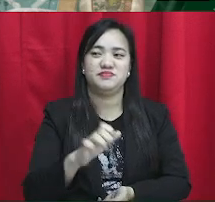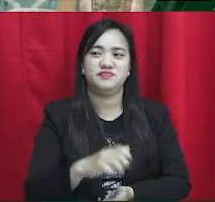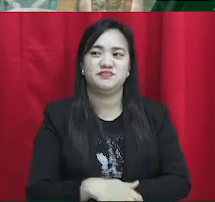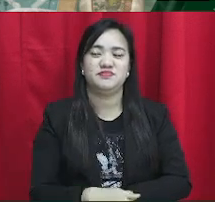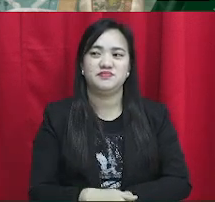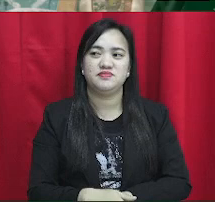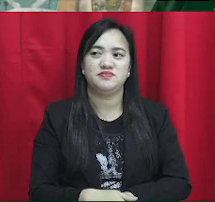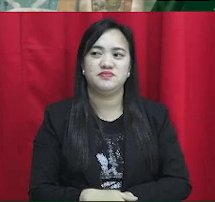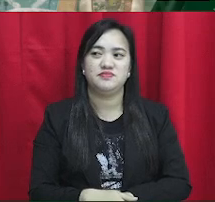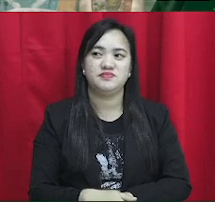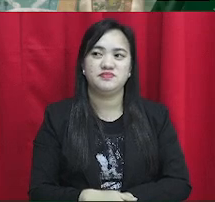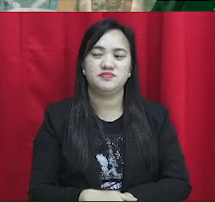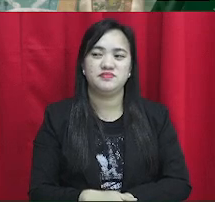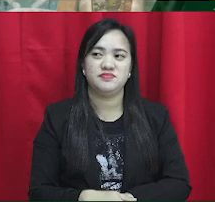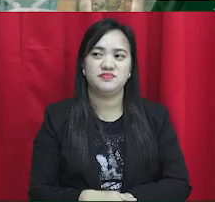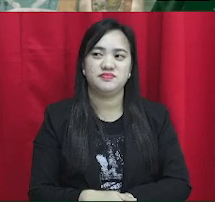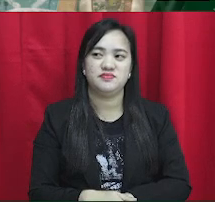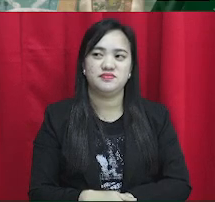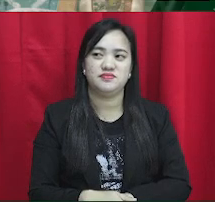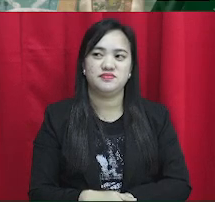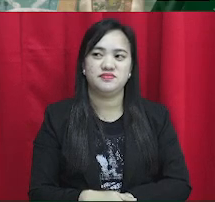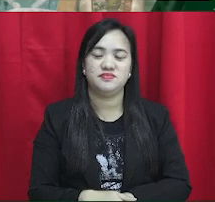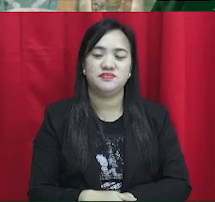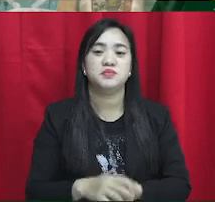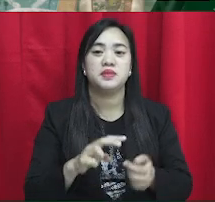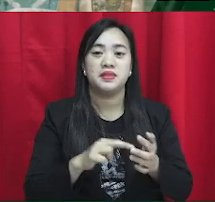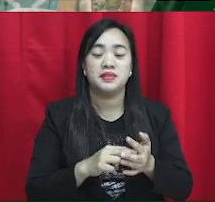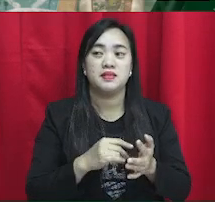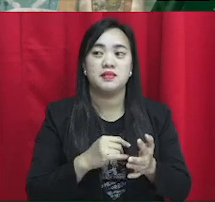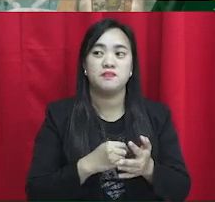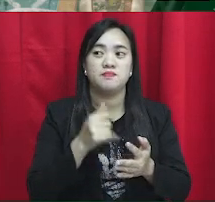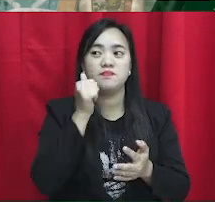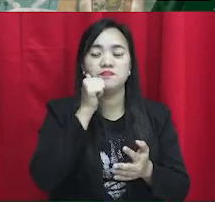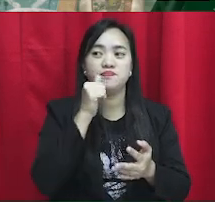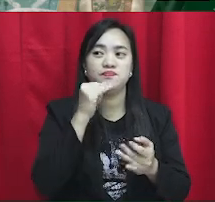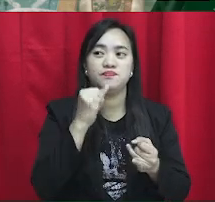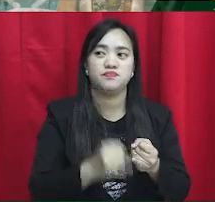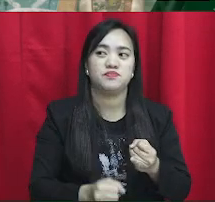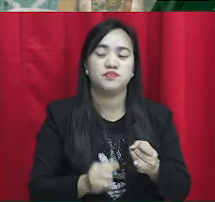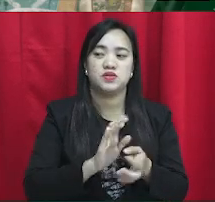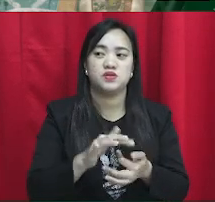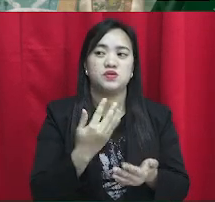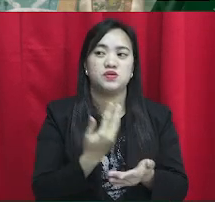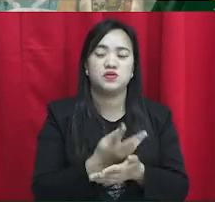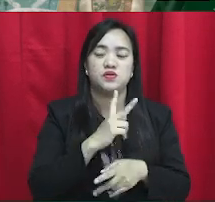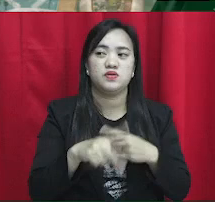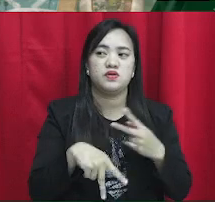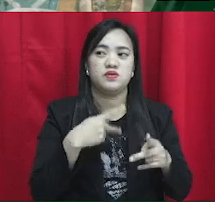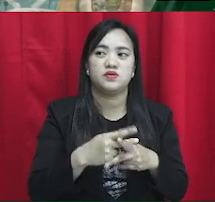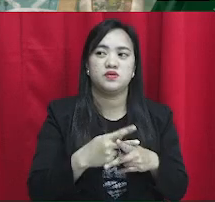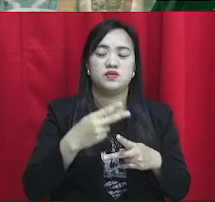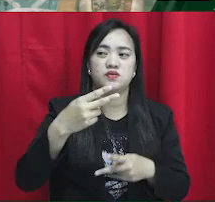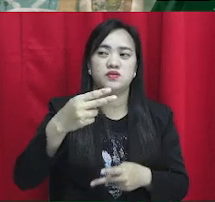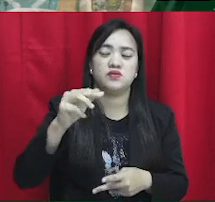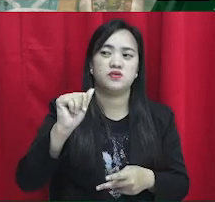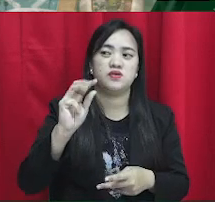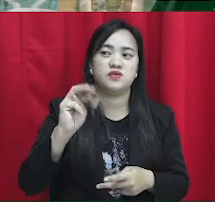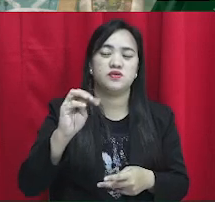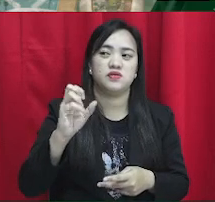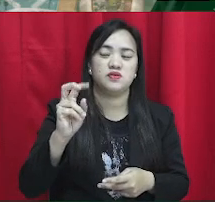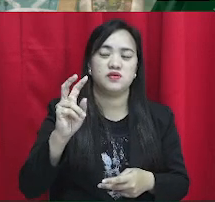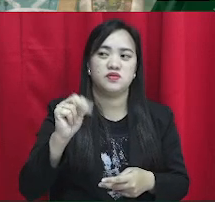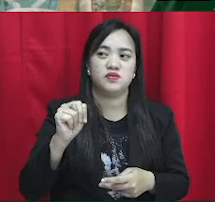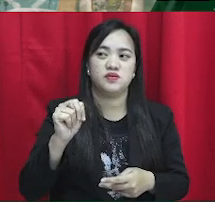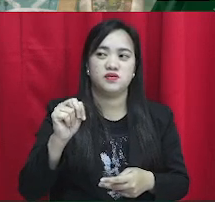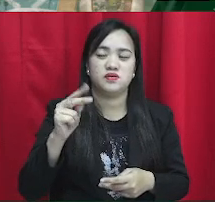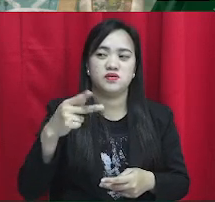Or 50% off. Depende sa mall na pupuntahan mo. So, matitikman mo lahat ng klaseng hamon. Ultimo mo nga yung hamon na,